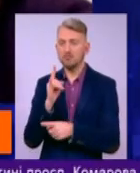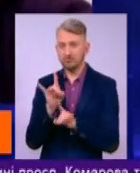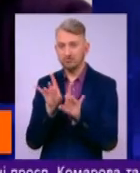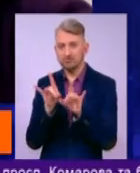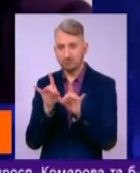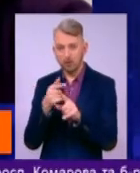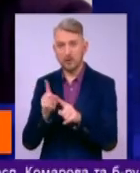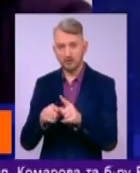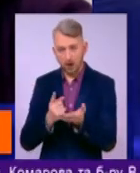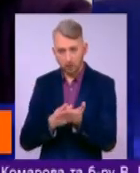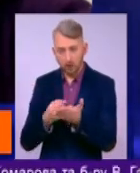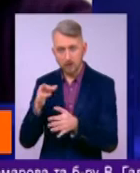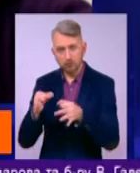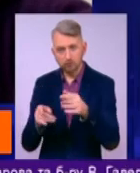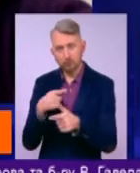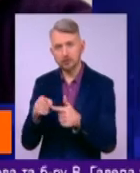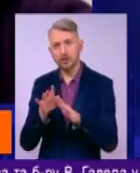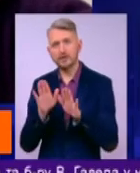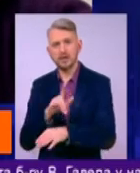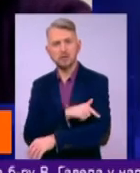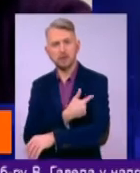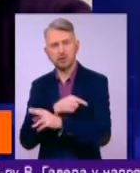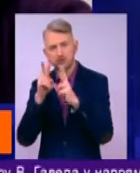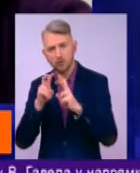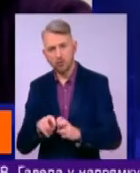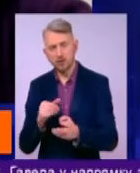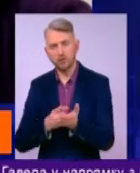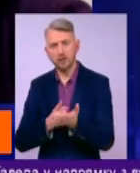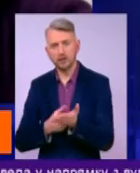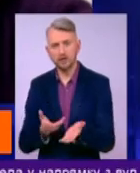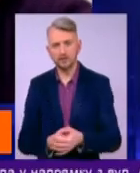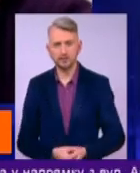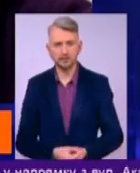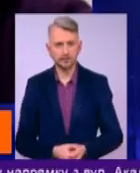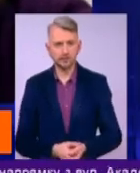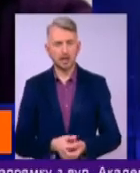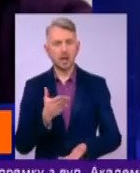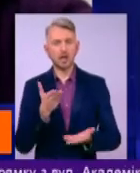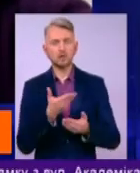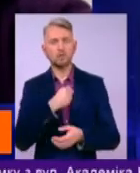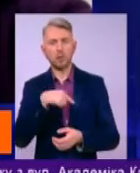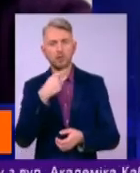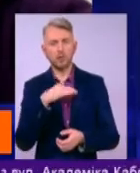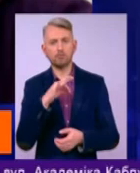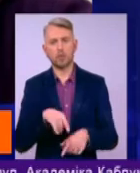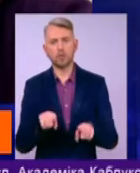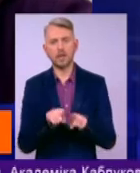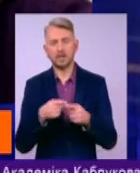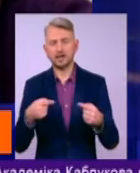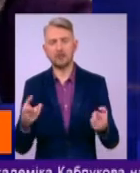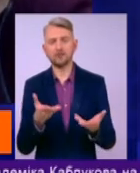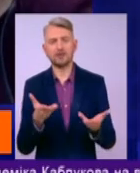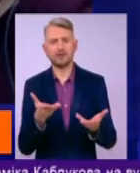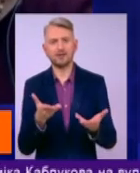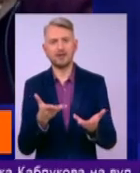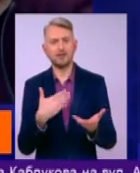правоохоронних органів, для суду? Чи тільки медичний огляд і доведення? Якщо ми говоримо про такі речі, які